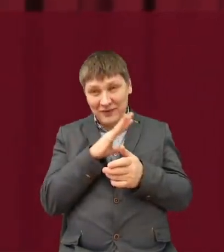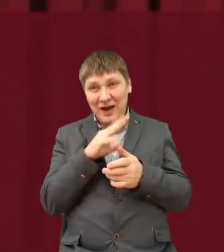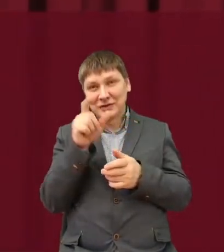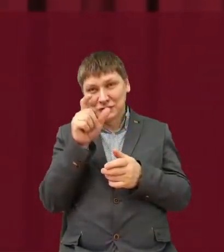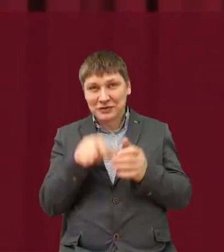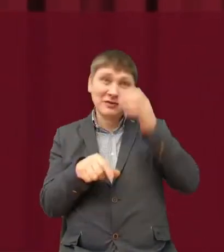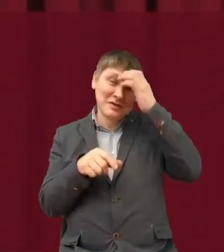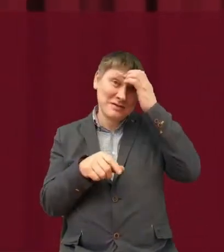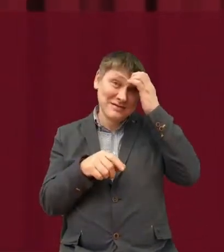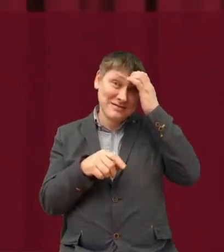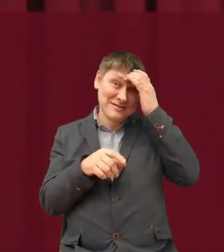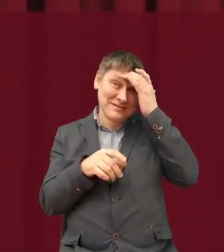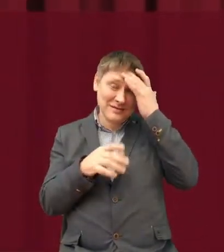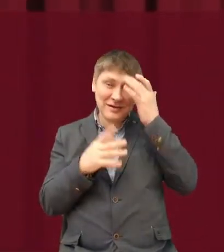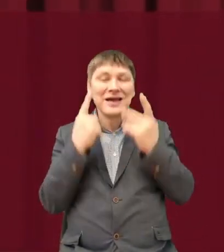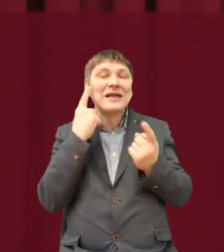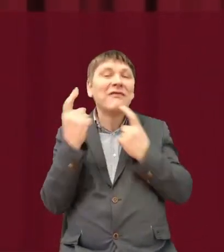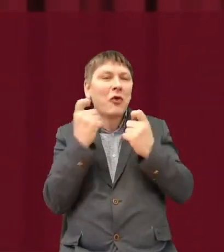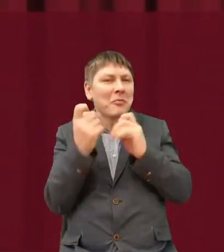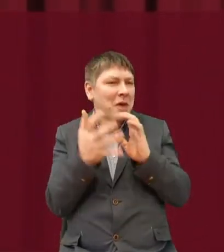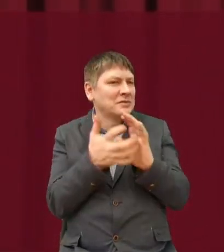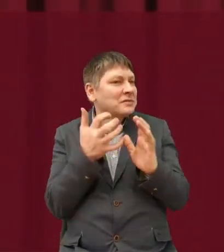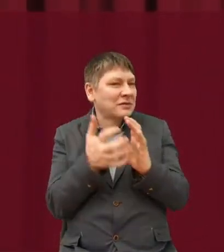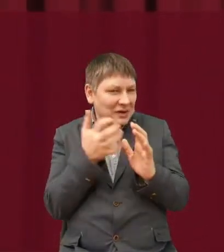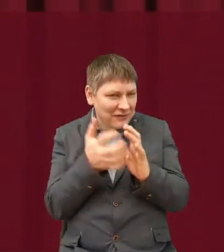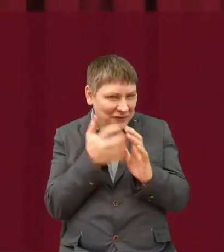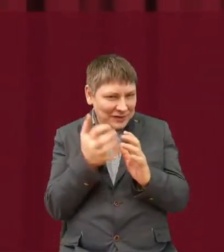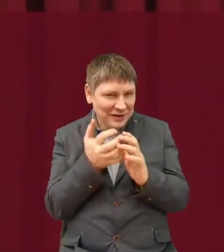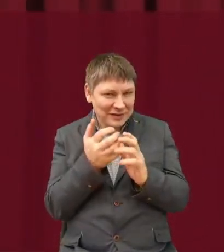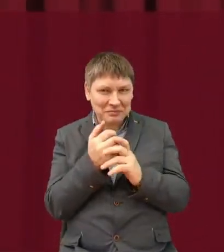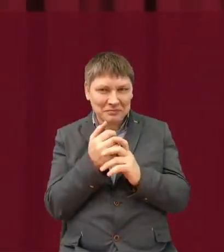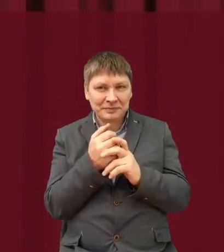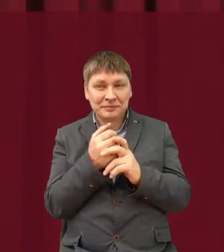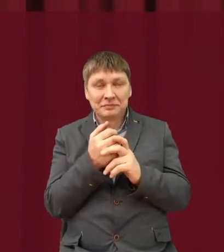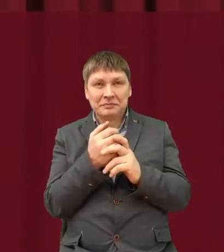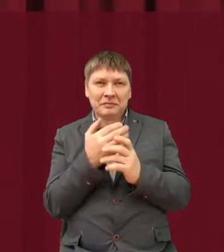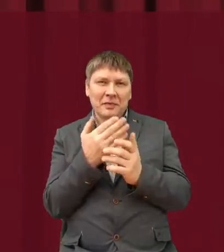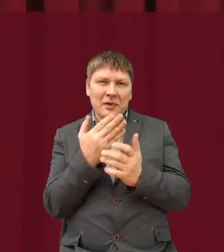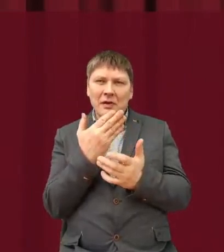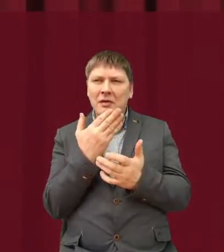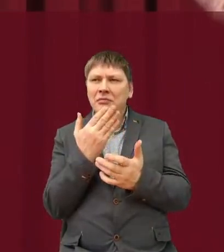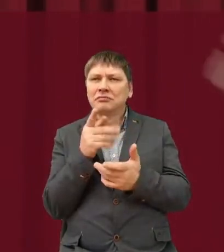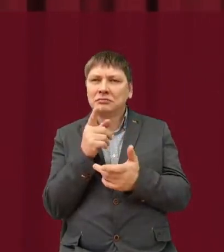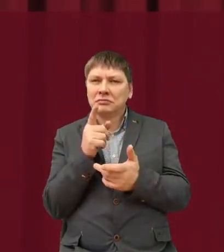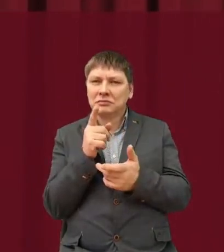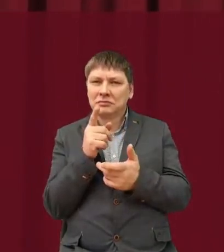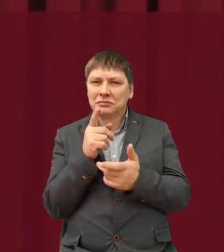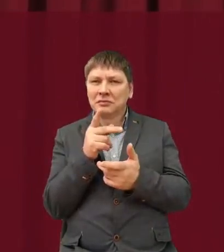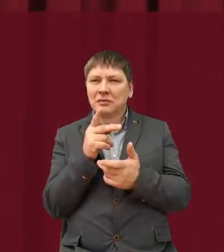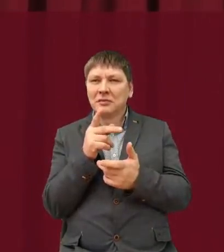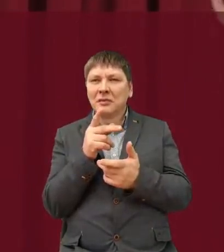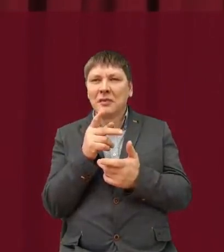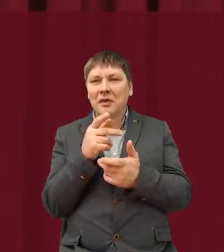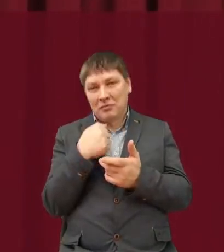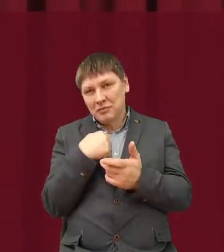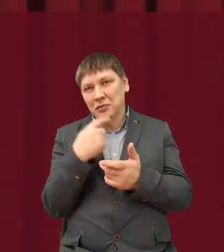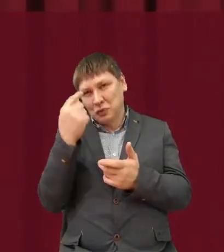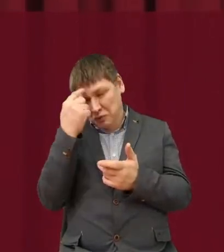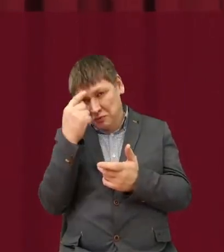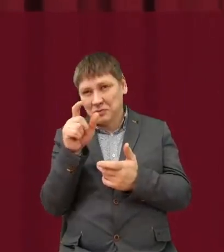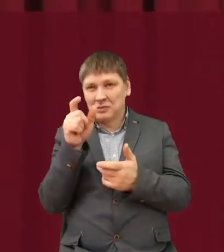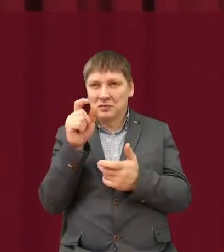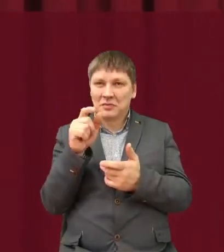быть мы не имеем достаточно информации может быть мы не видели Какие они на самом деле красивые люди мы